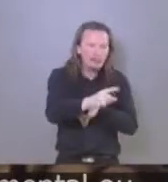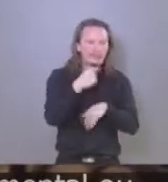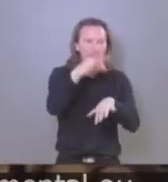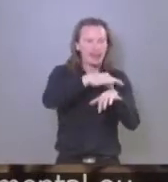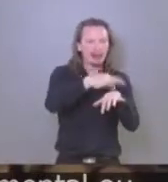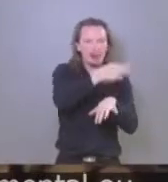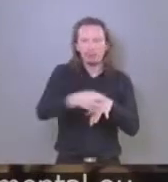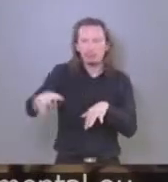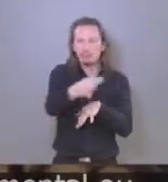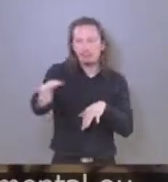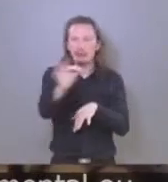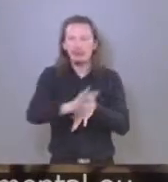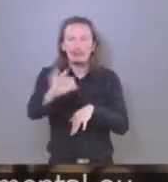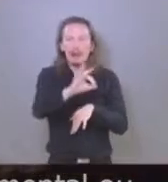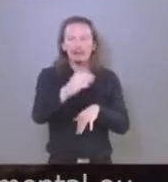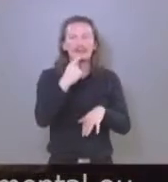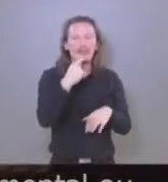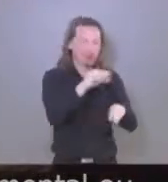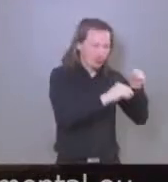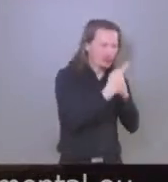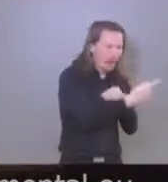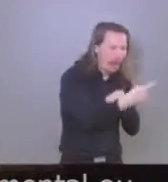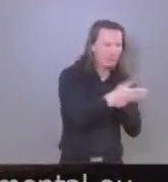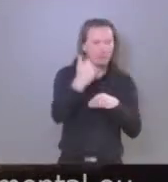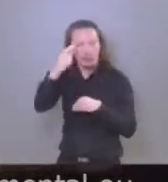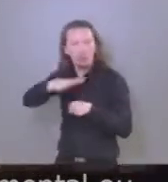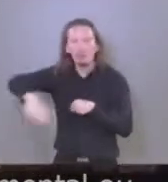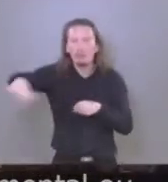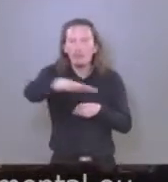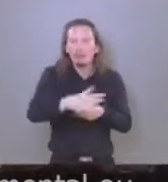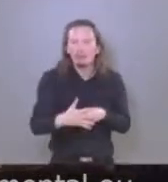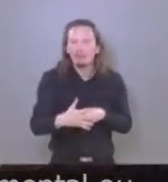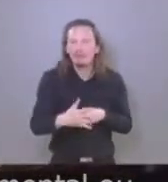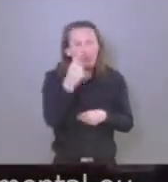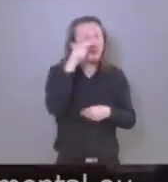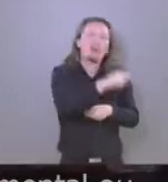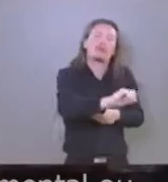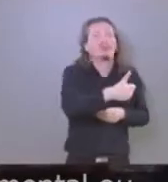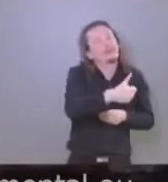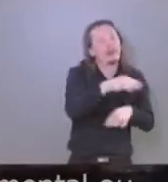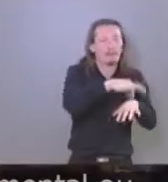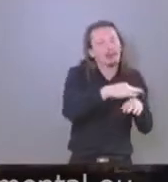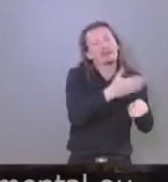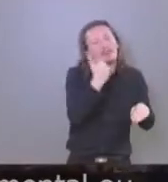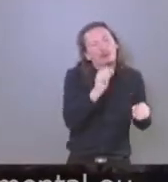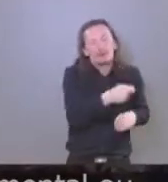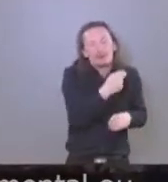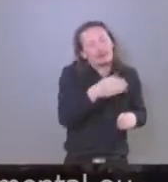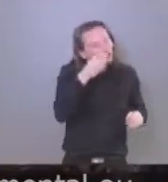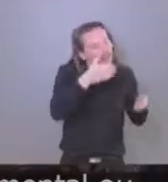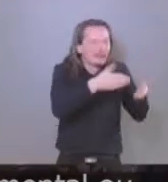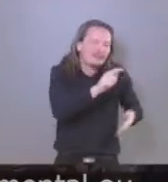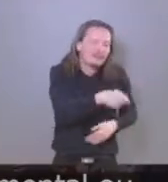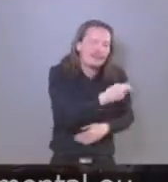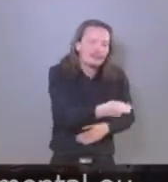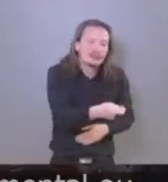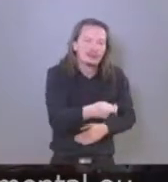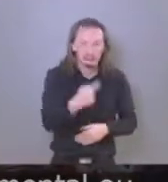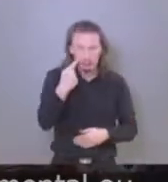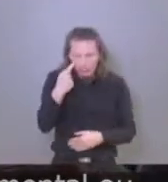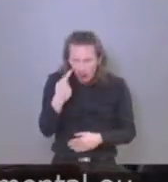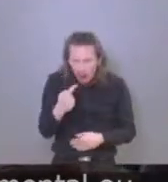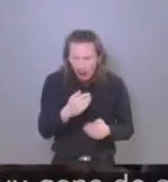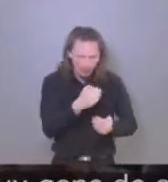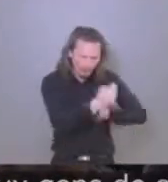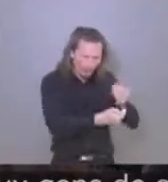autres. Donc ça va mieux pour tout le monde. D'abord pour le malade lui-même, c'est quand même à prendre en considération. Vous le voyez là, comment un